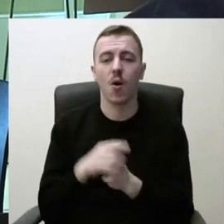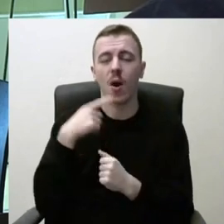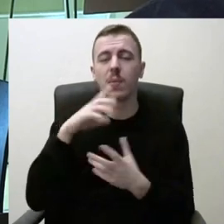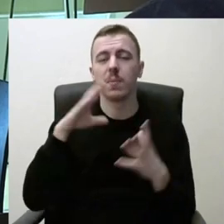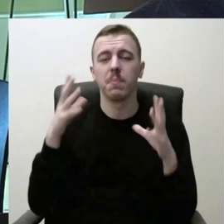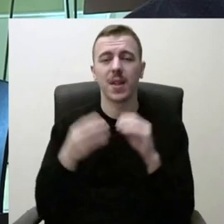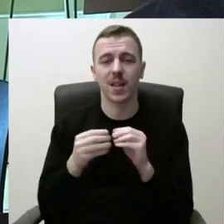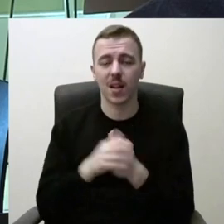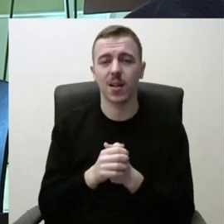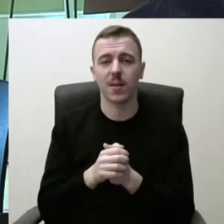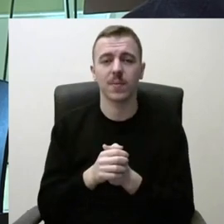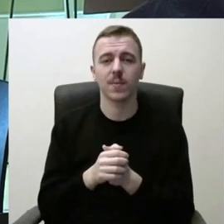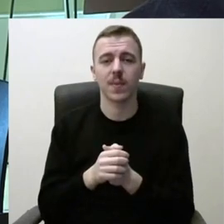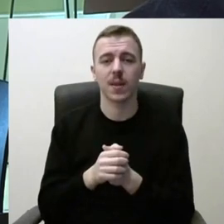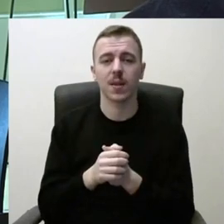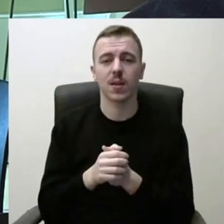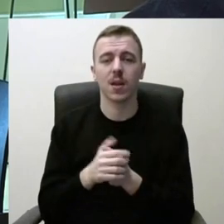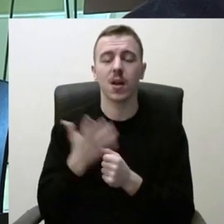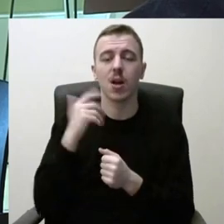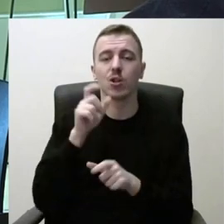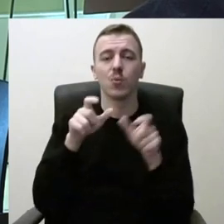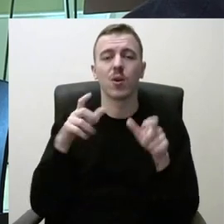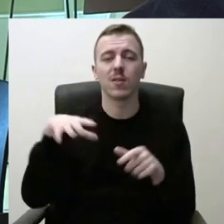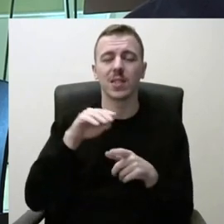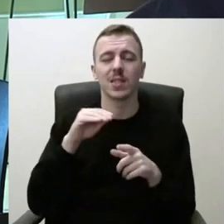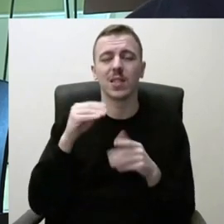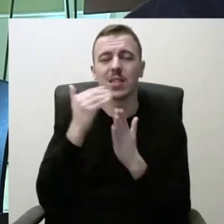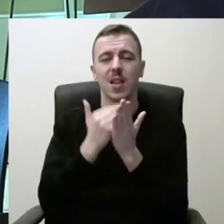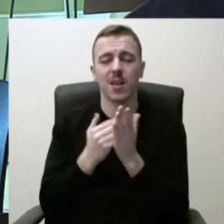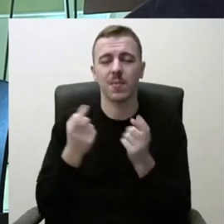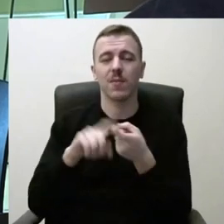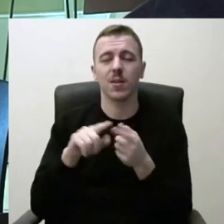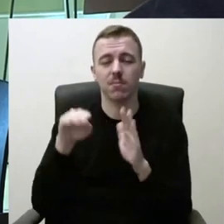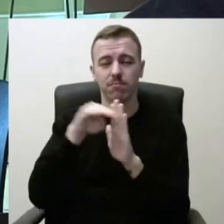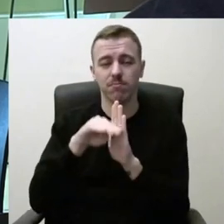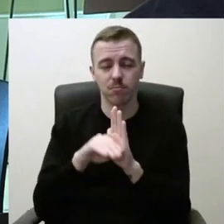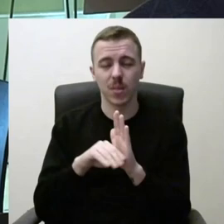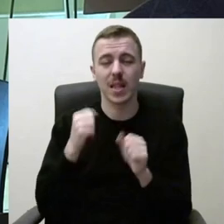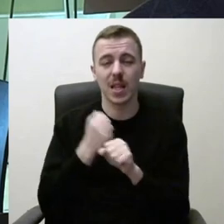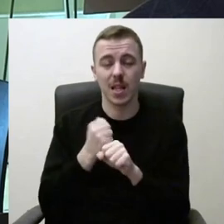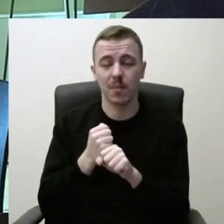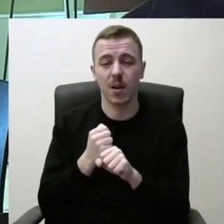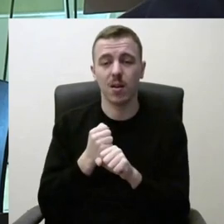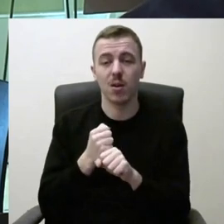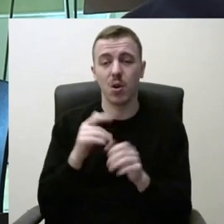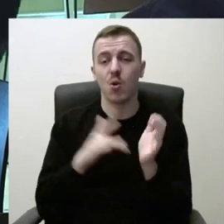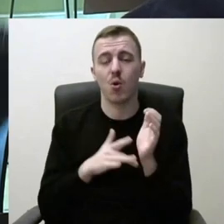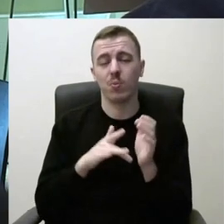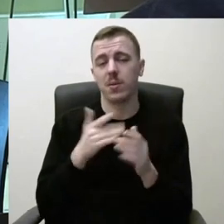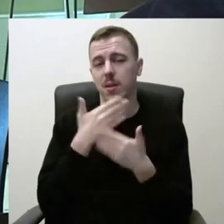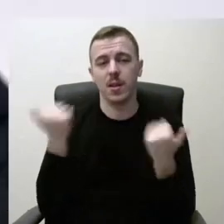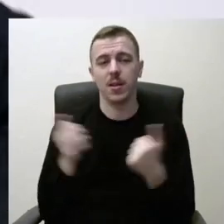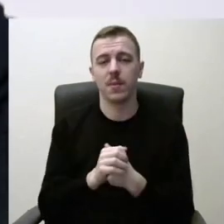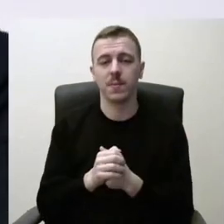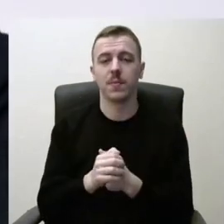tai kuomet žmonės visi laikosi įstatymų ir dirba pagal juos, tada korupcijos ir nėra.